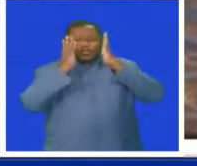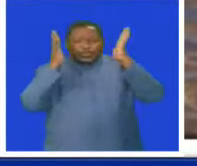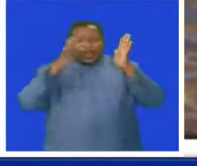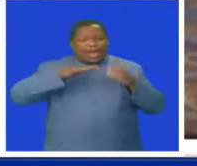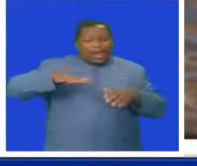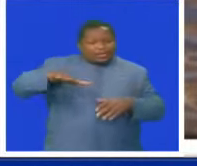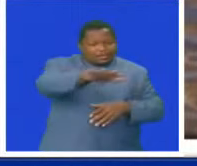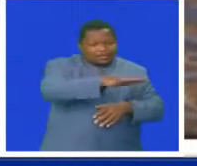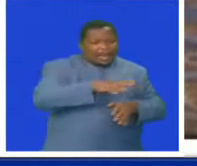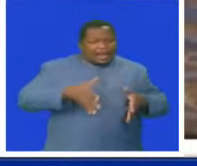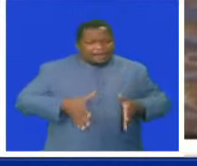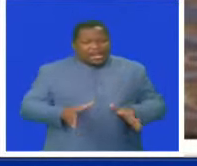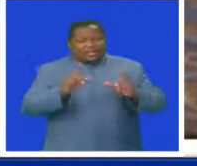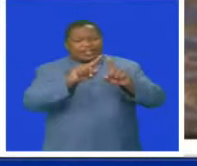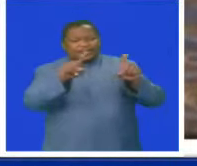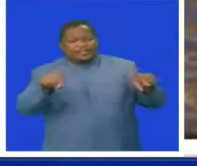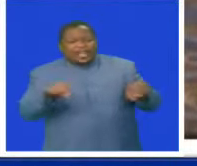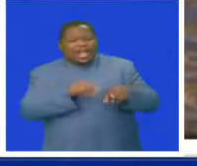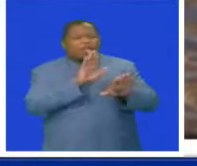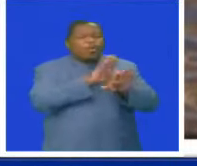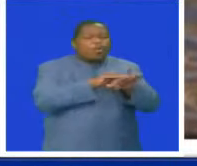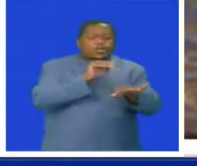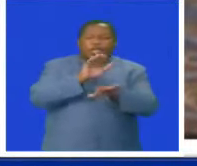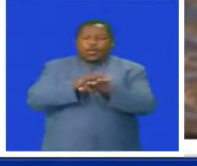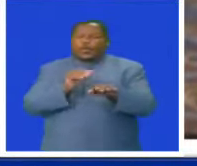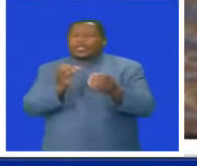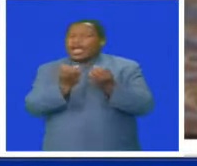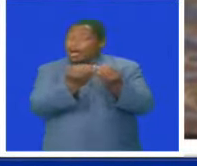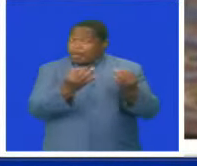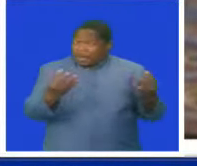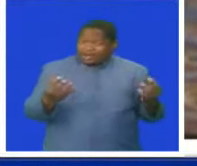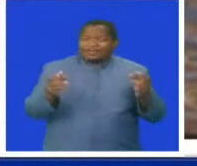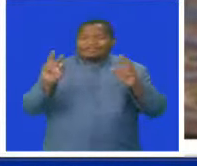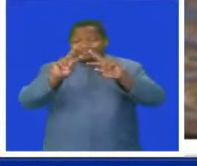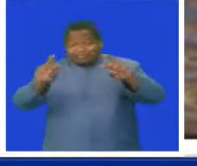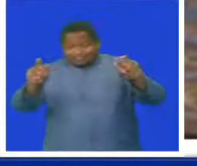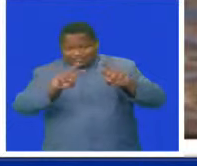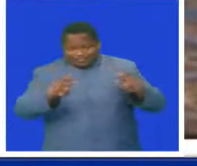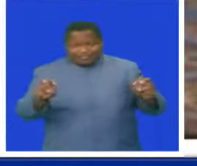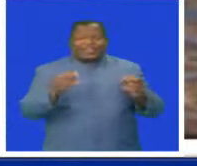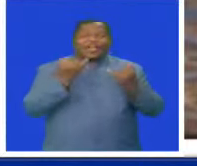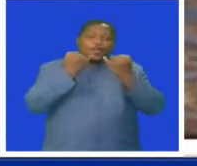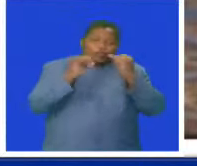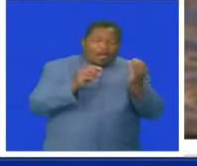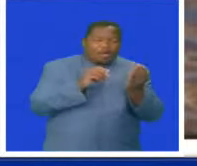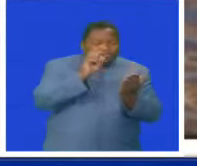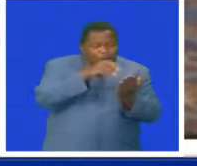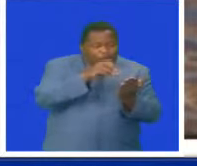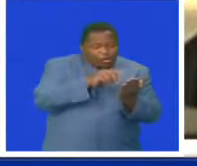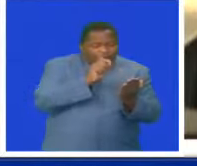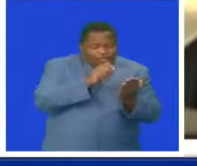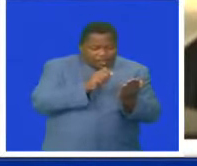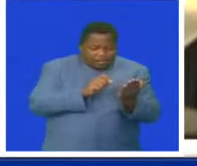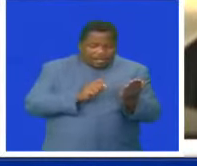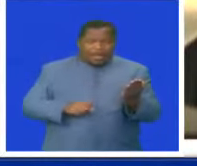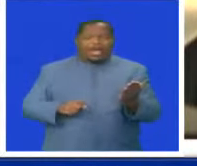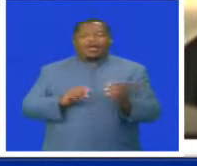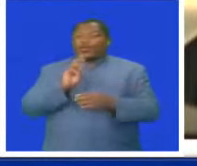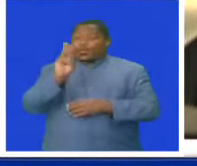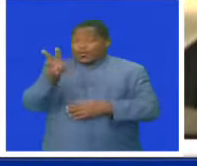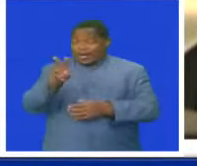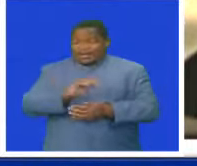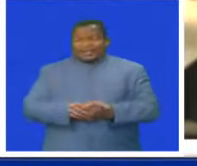loko sekuyendiwa bekumene bakhona lese baphumule babuka ukuthi ingabe bantu laba stateless bangakanani. Imvuna